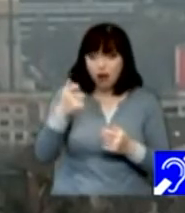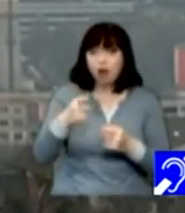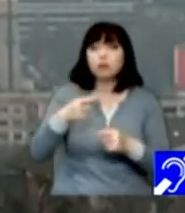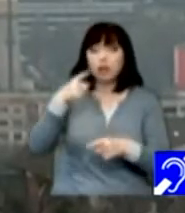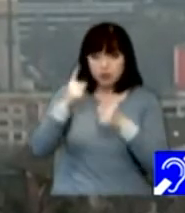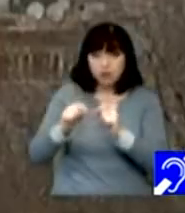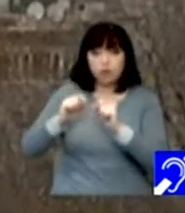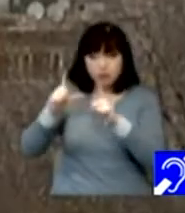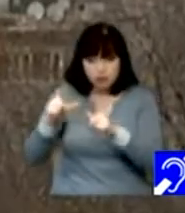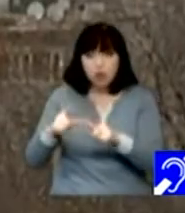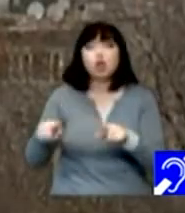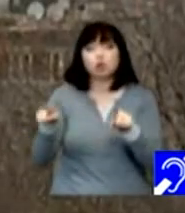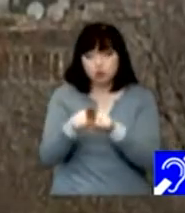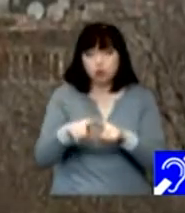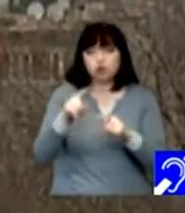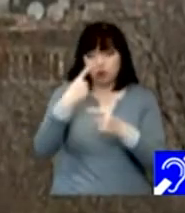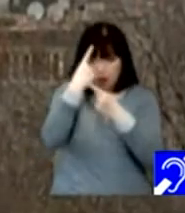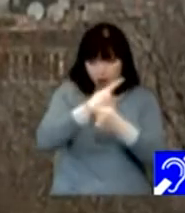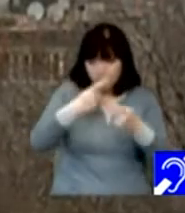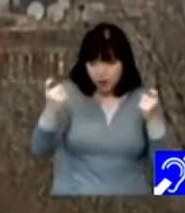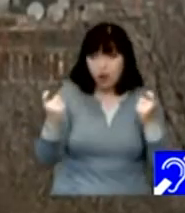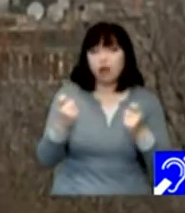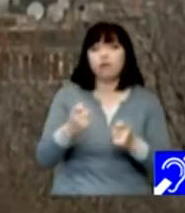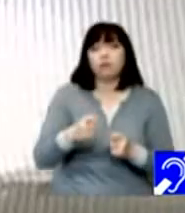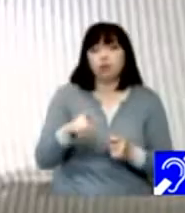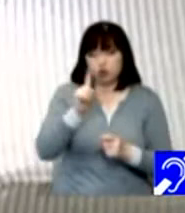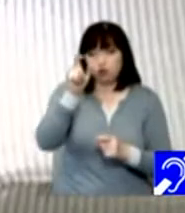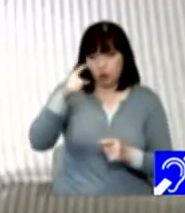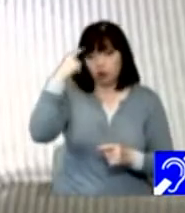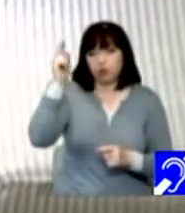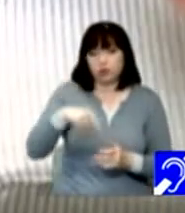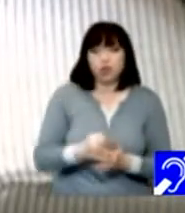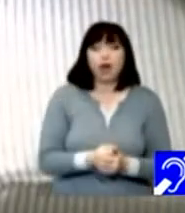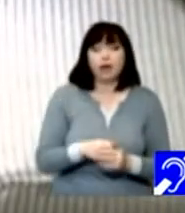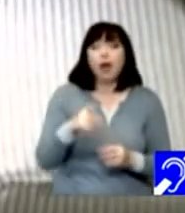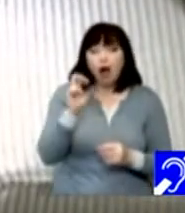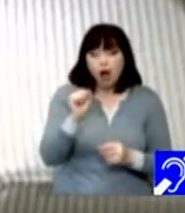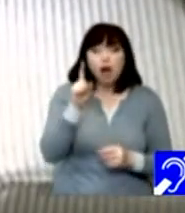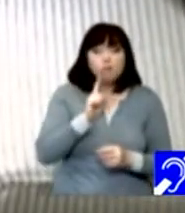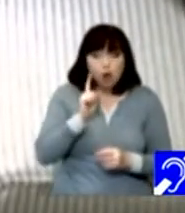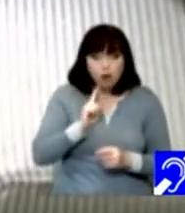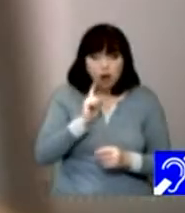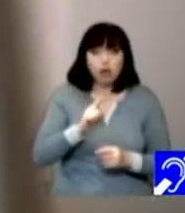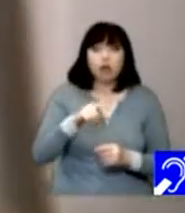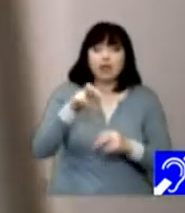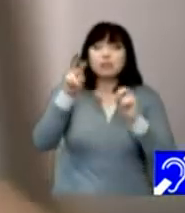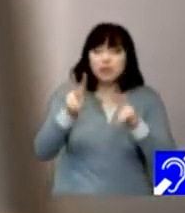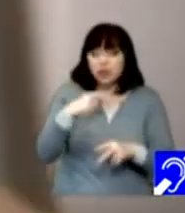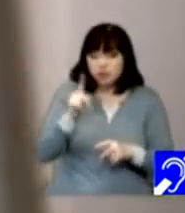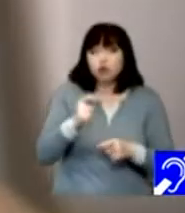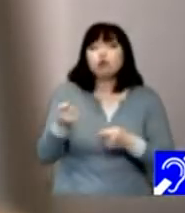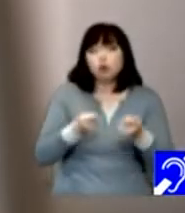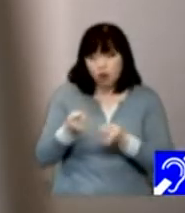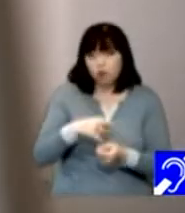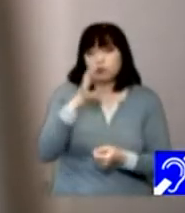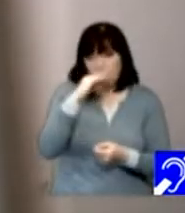vor crește, acesta va fi făcut public și toată lumea va fi informată. Între timp, analiștii politici susțin că autoritățile